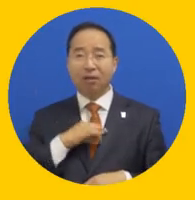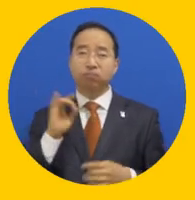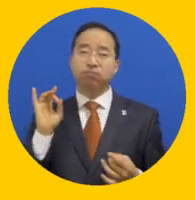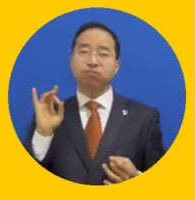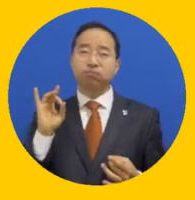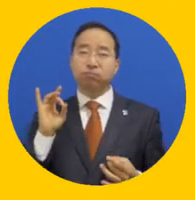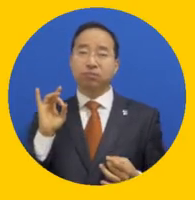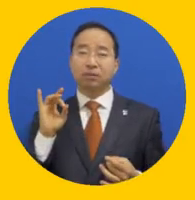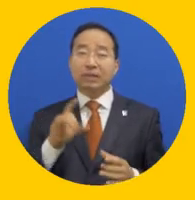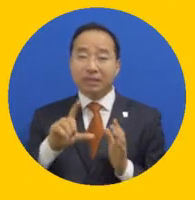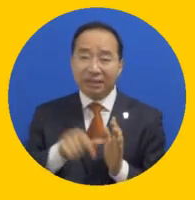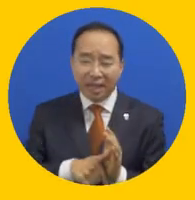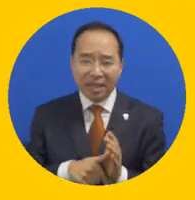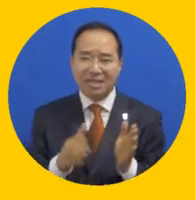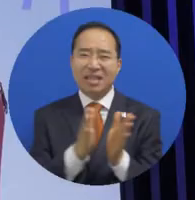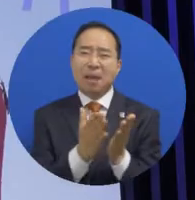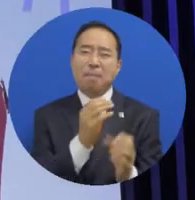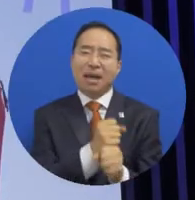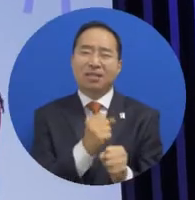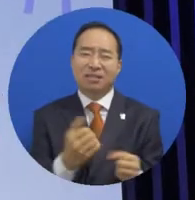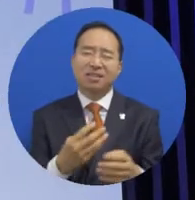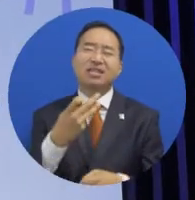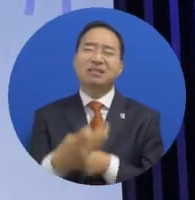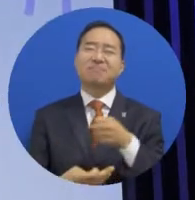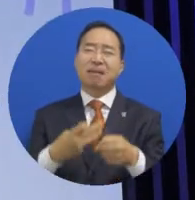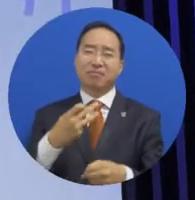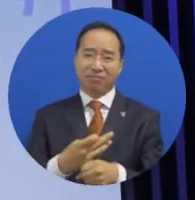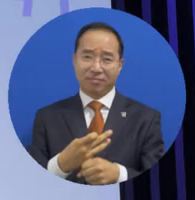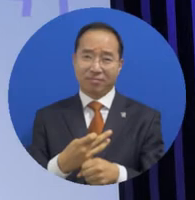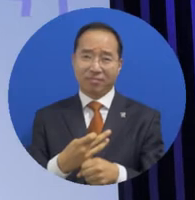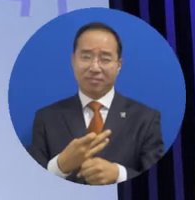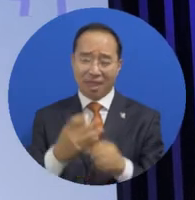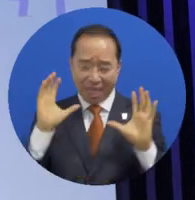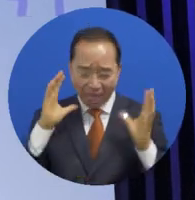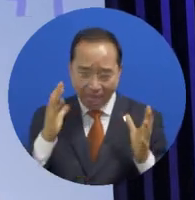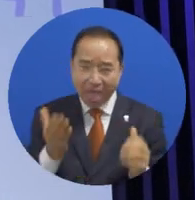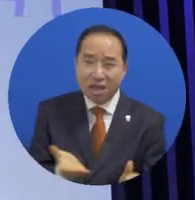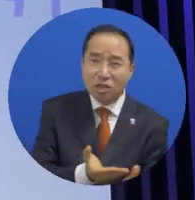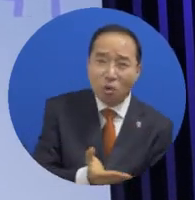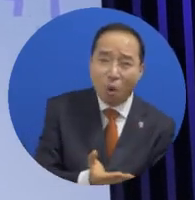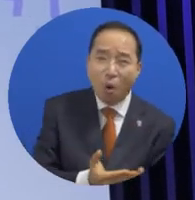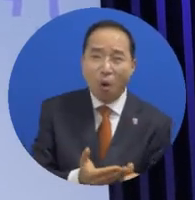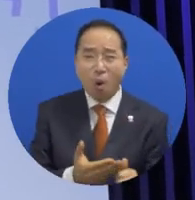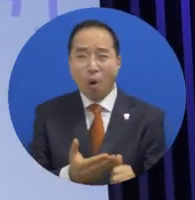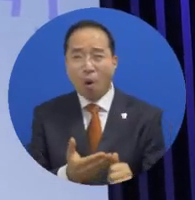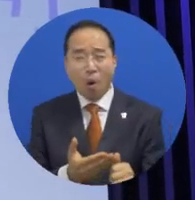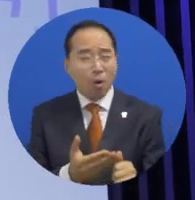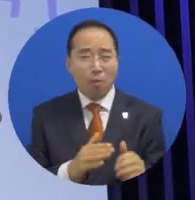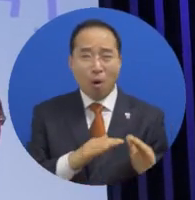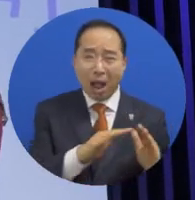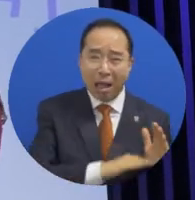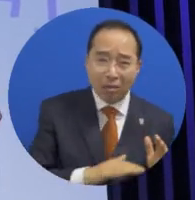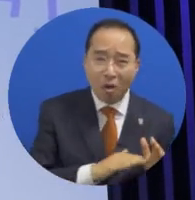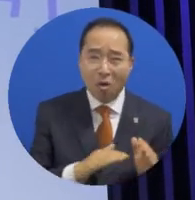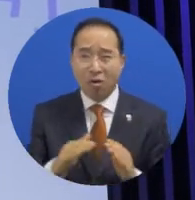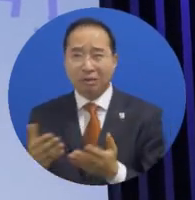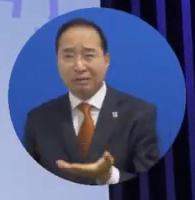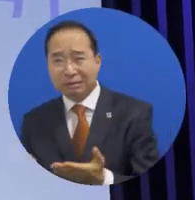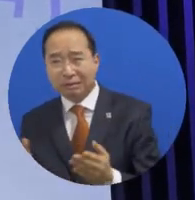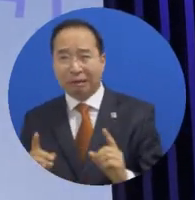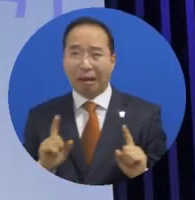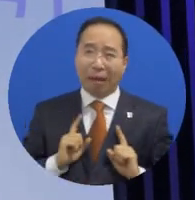13년 차 에디터였거든요. 아이도 키우고 살림도 하고 뭐또 일도 하고 이러느라고